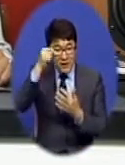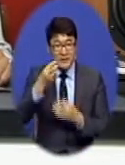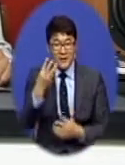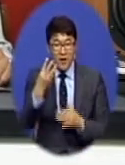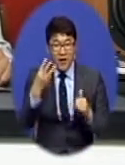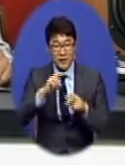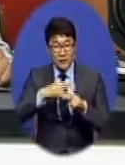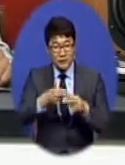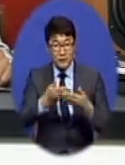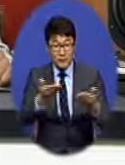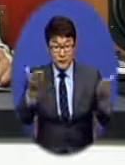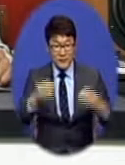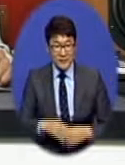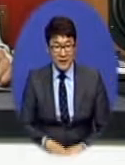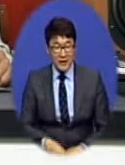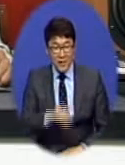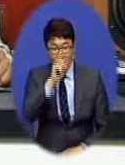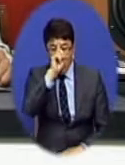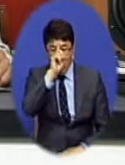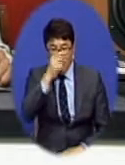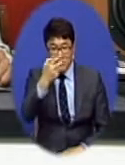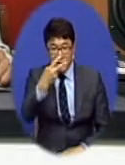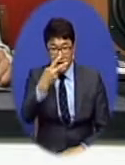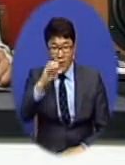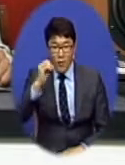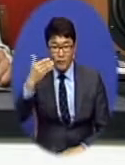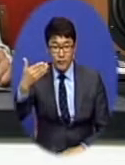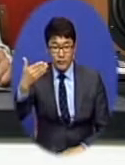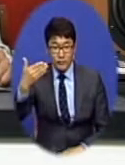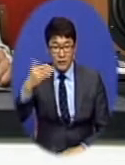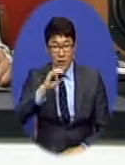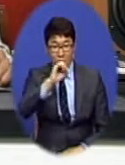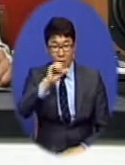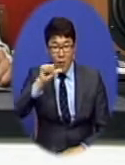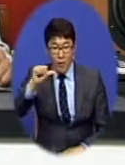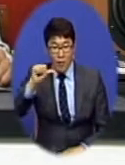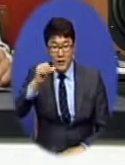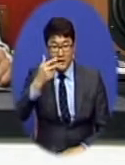사인을 드리죠. 네. 자, 네. 어떤 분들일까요? 010-7209님,